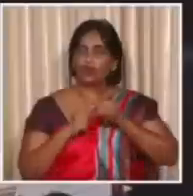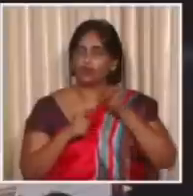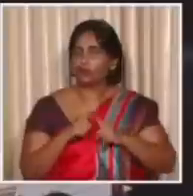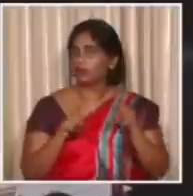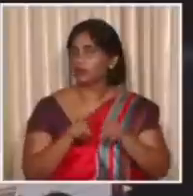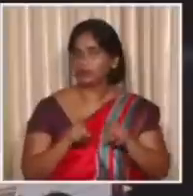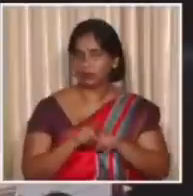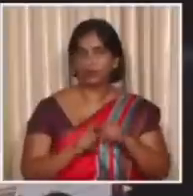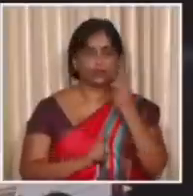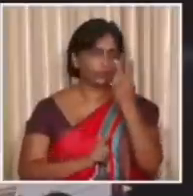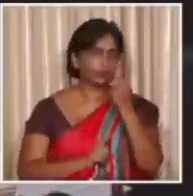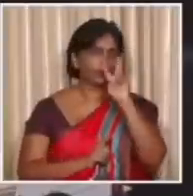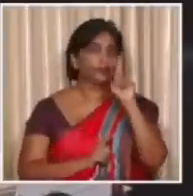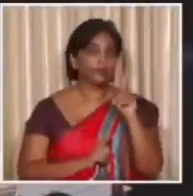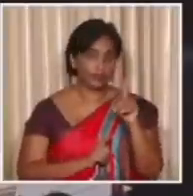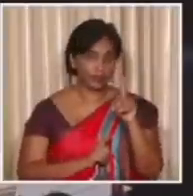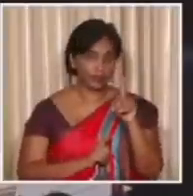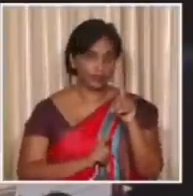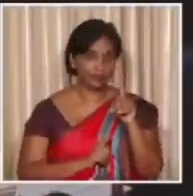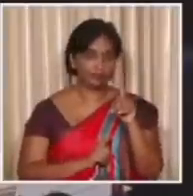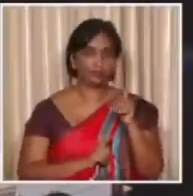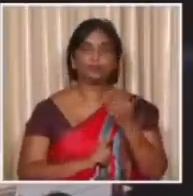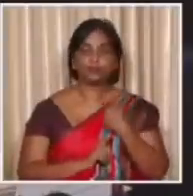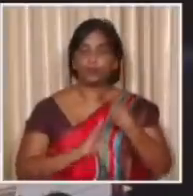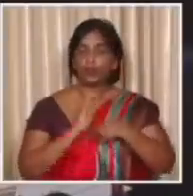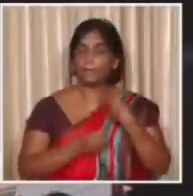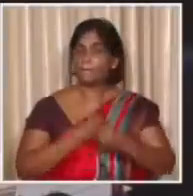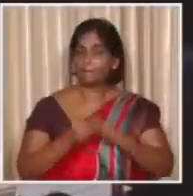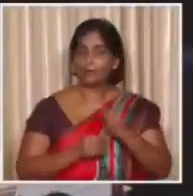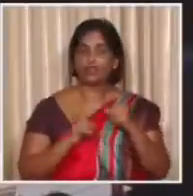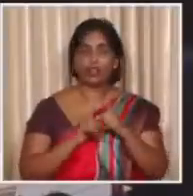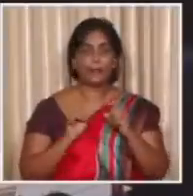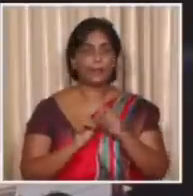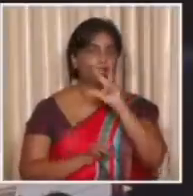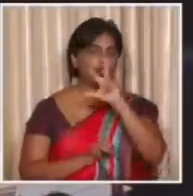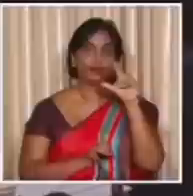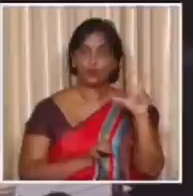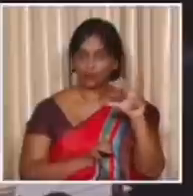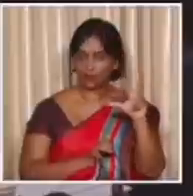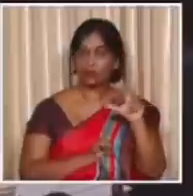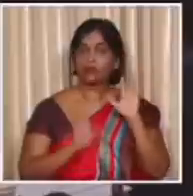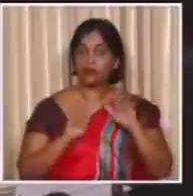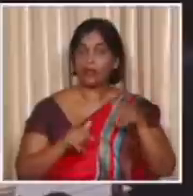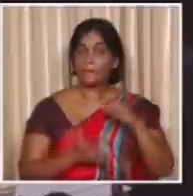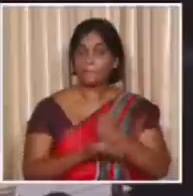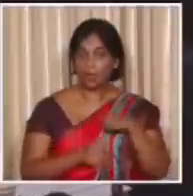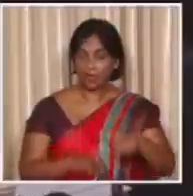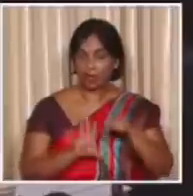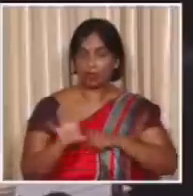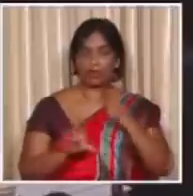ගත්තොත් 2021 අපේ දළ ජාතික නිෂ්පාදිත කියන ඩොලර් බිලියන 88යි කියලා. හැබැයි දැන් මහ බැංකුව මේ